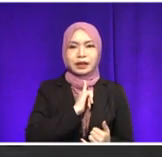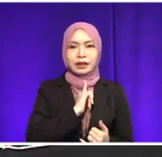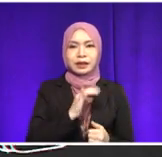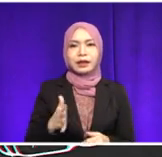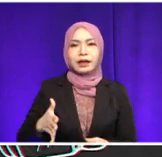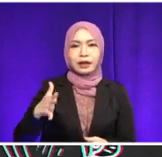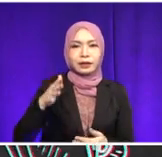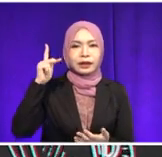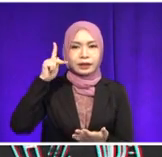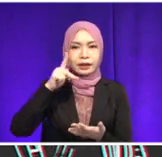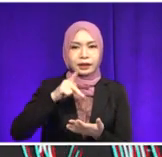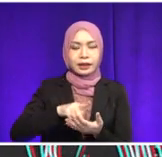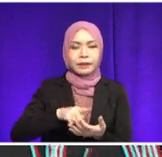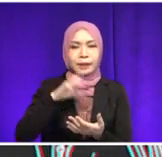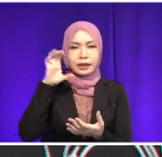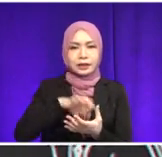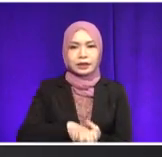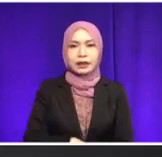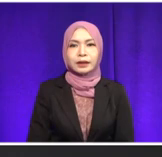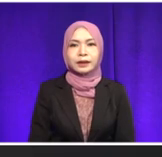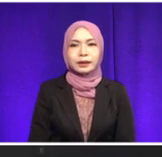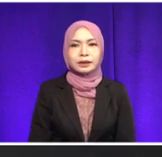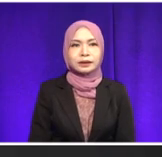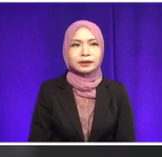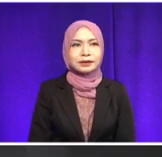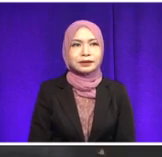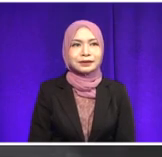sentuh dalam perbincangan kita ini tadi Oke